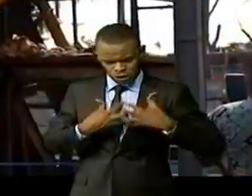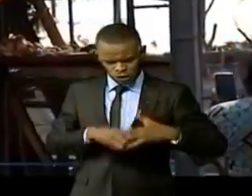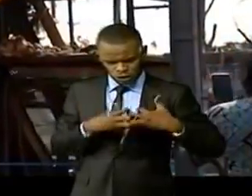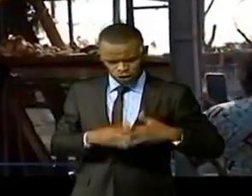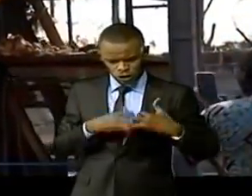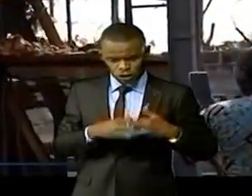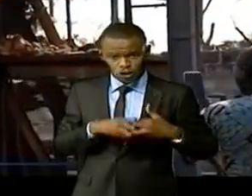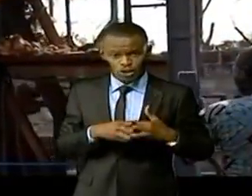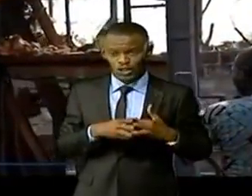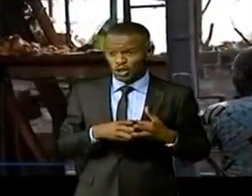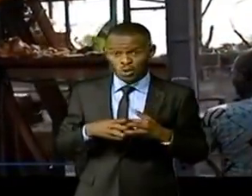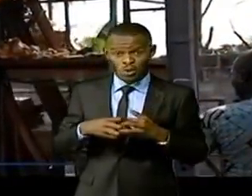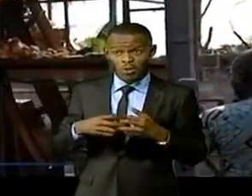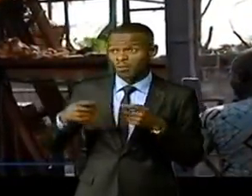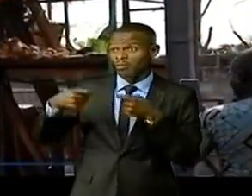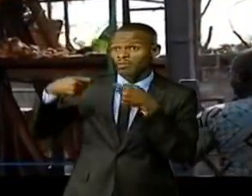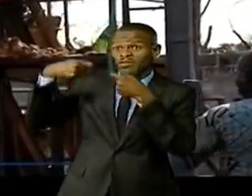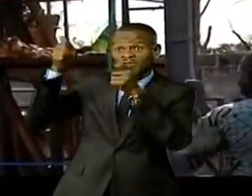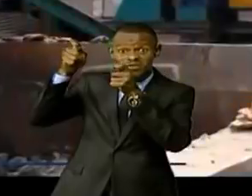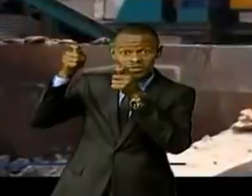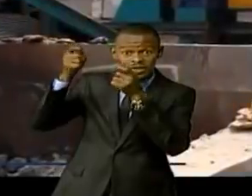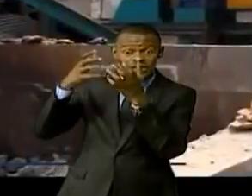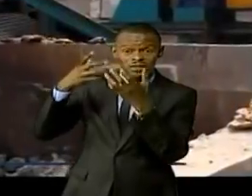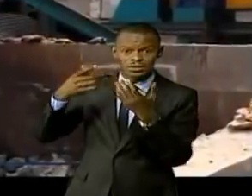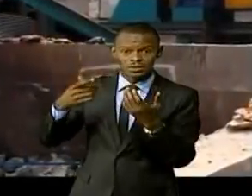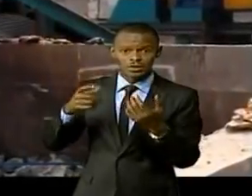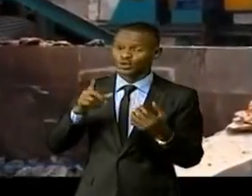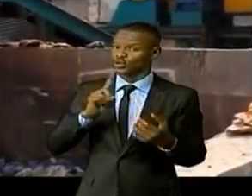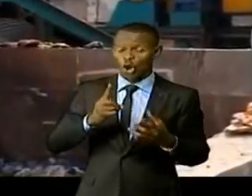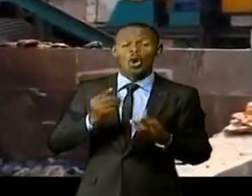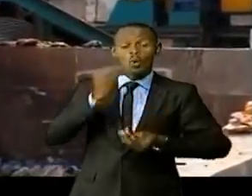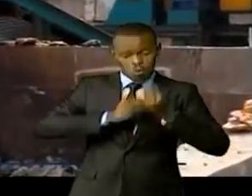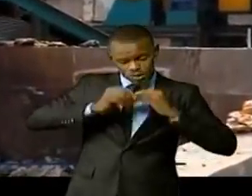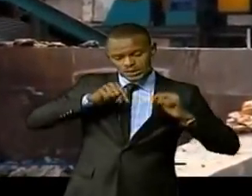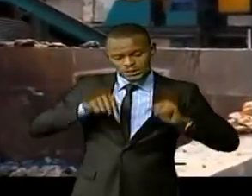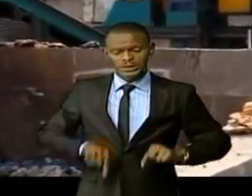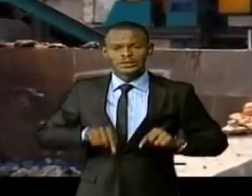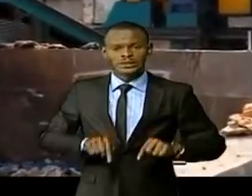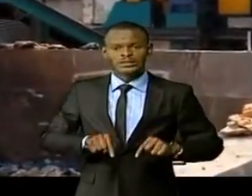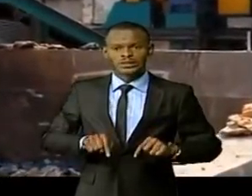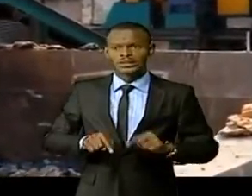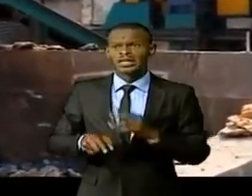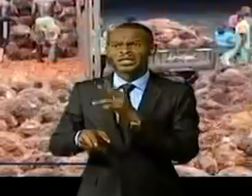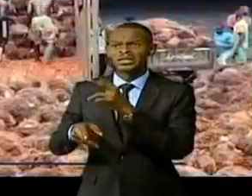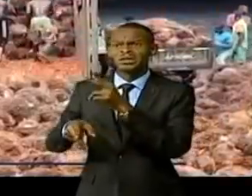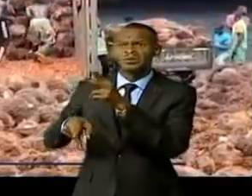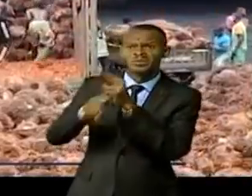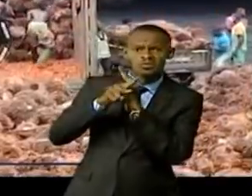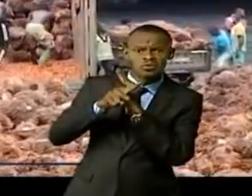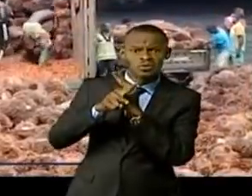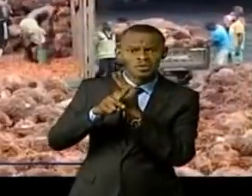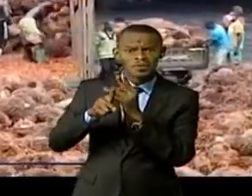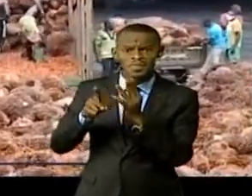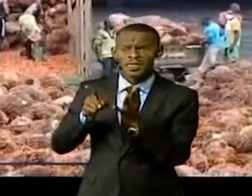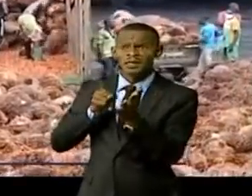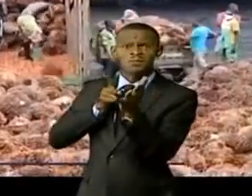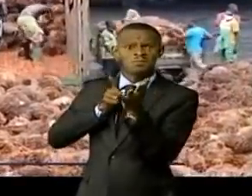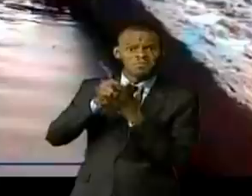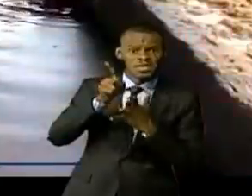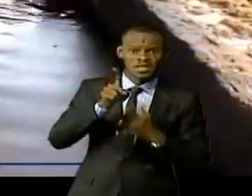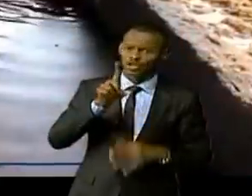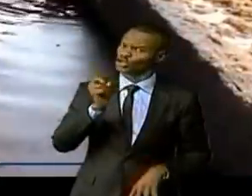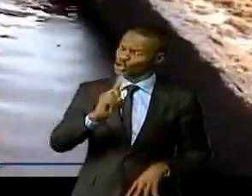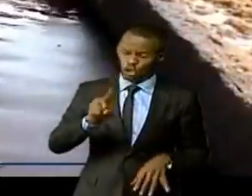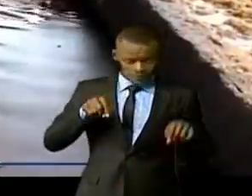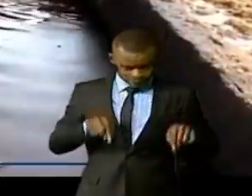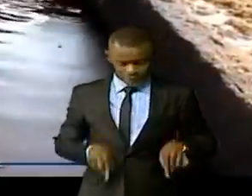à travers les explications de leurs collègues ivoiriens, se sont imprégnés du mécanisme des plantations aussi bien de la transformation des produits vivriers comme